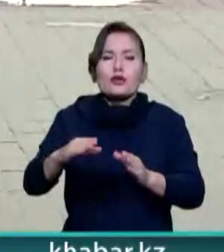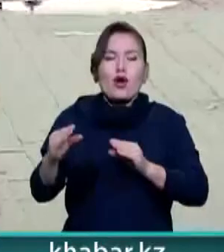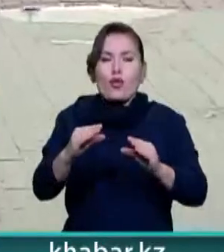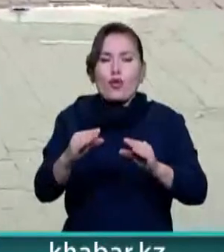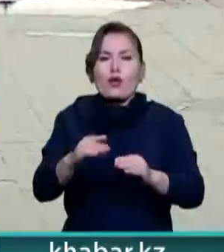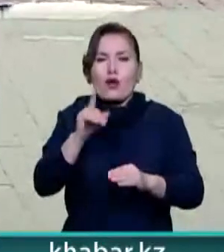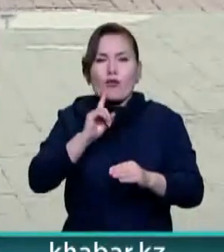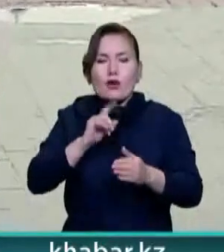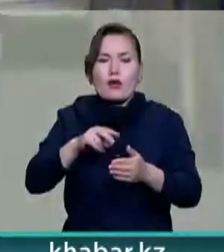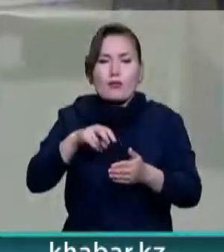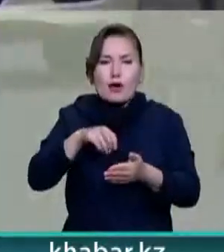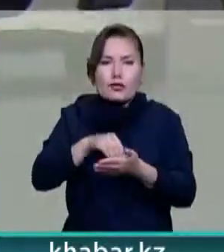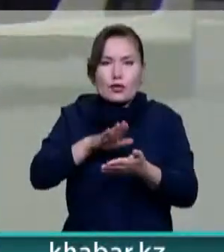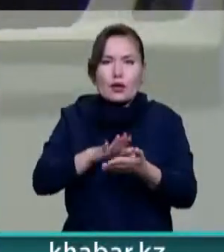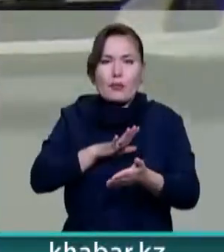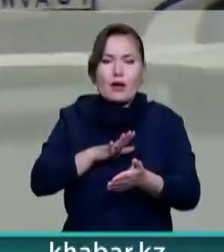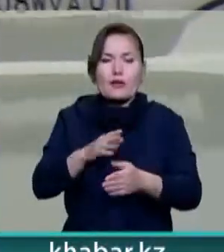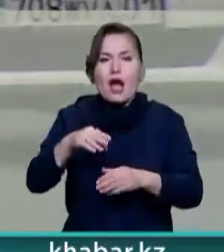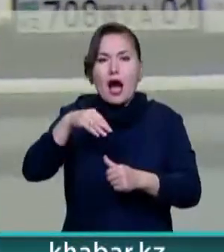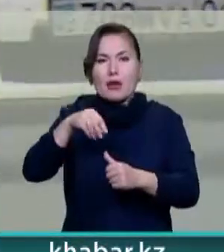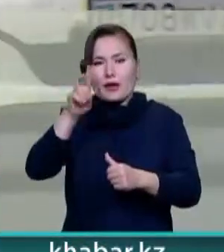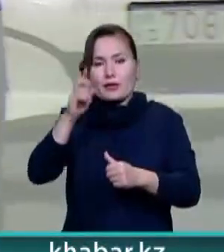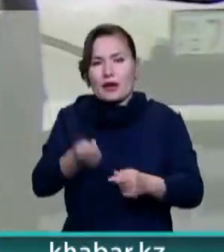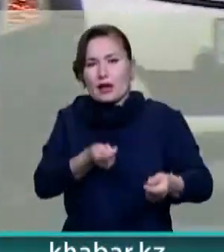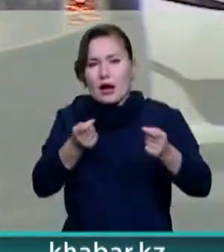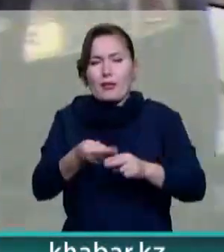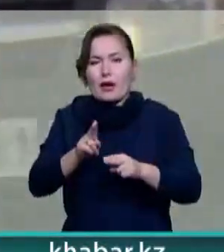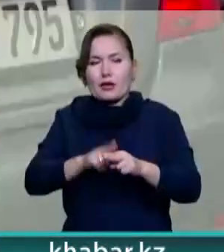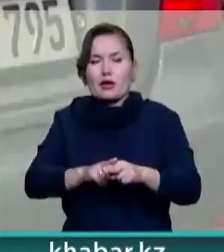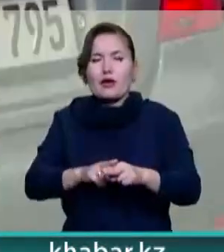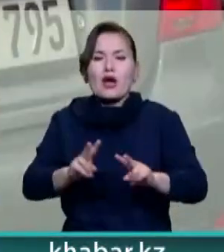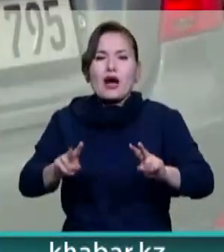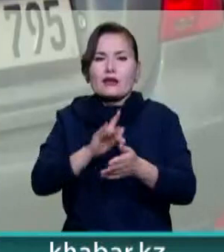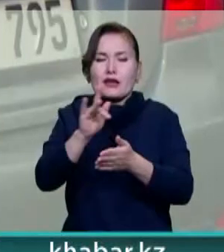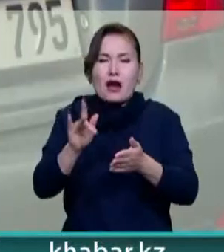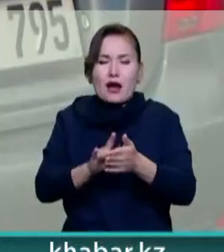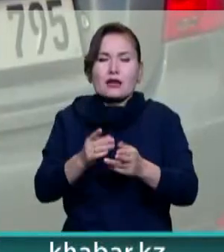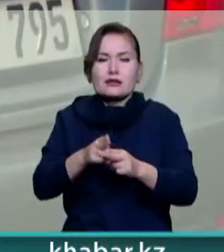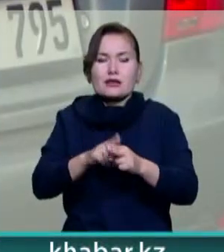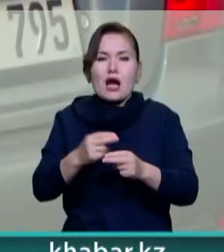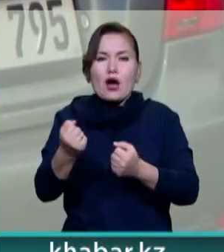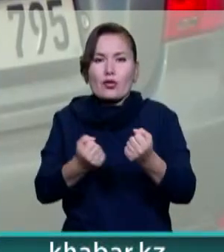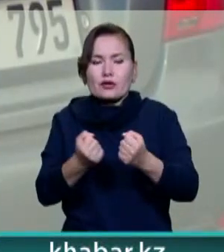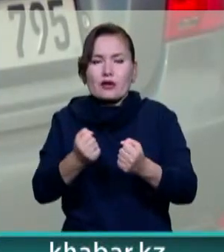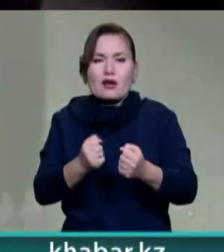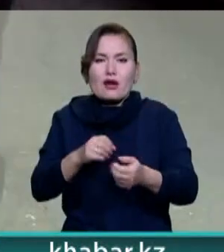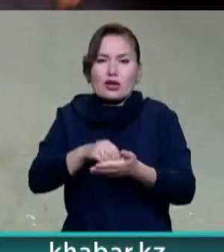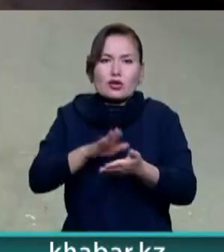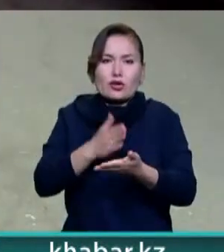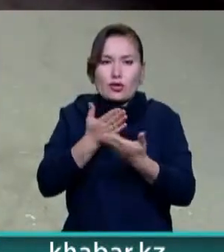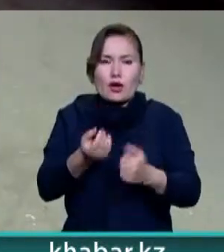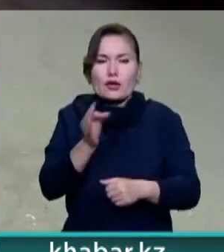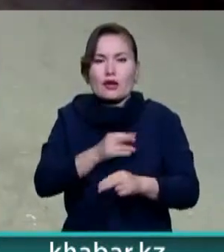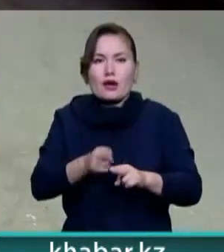Жалпы Армениядан әкелінген 490 көлік елордада уақытша тіркеусіз пайдаланылуда. Сондай-ақ тексеру барысында екі